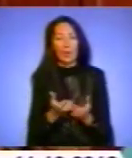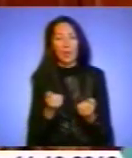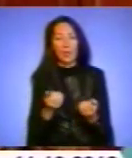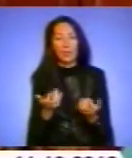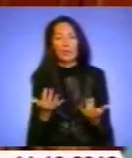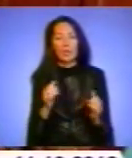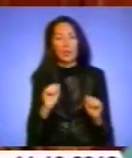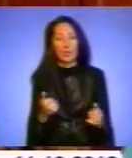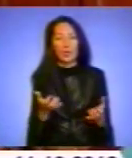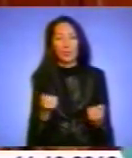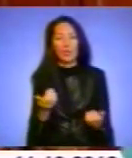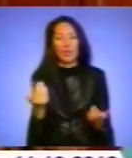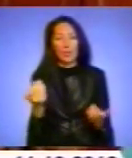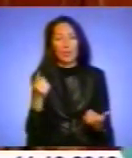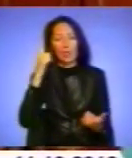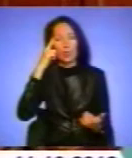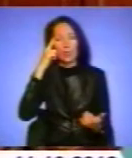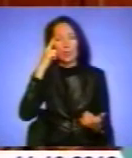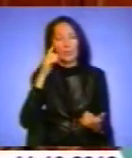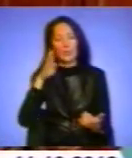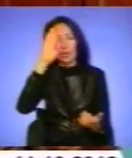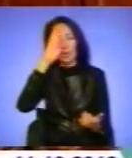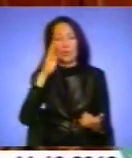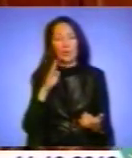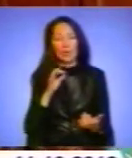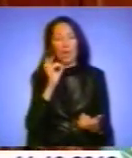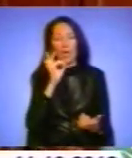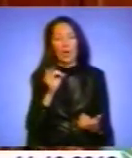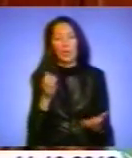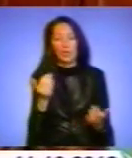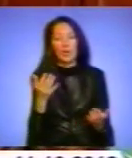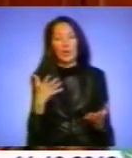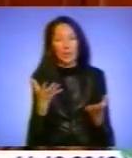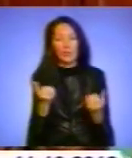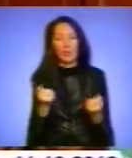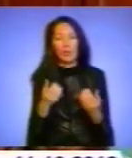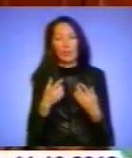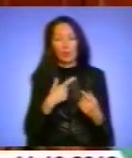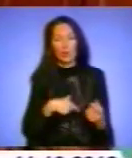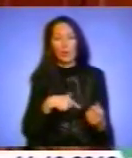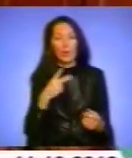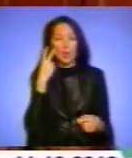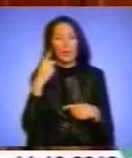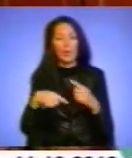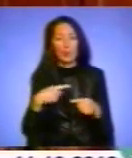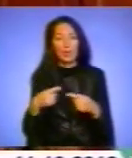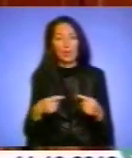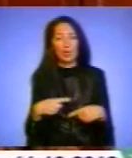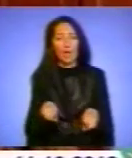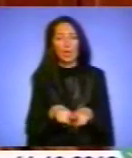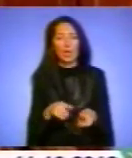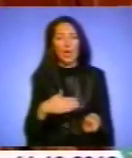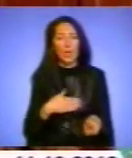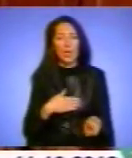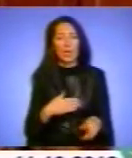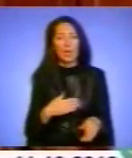скільки можна брати. Давайте, думаю, малий каже, мам, давайте візьмемо до себе на все. Ну і